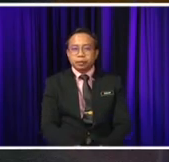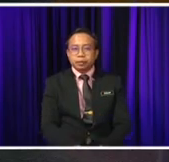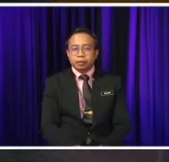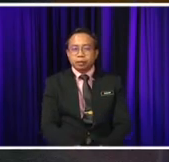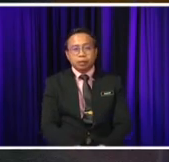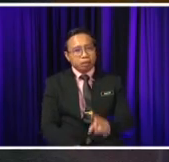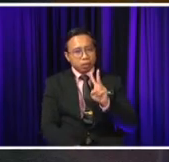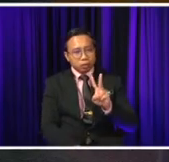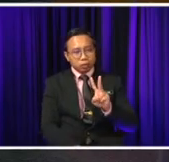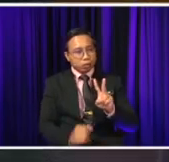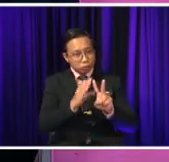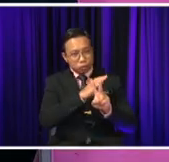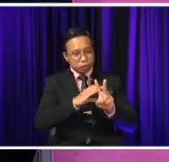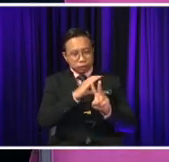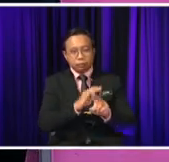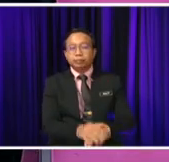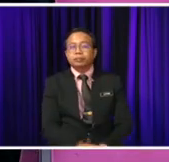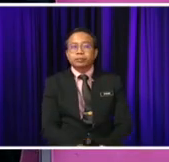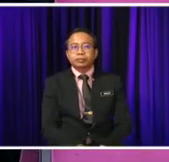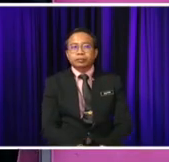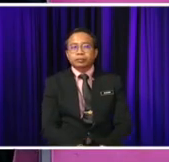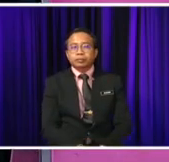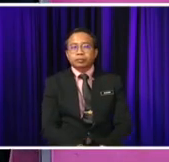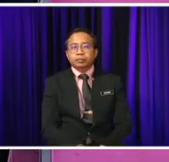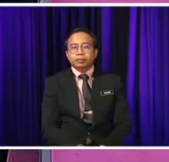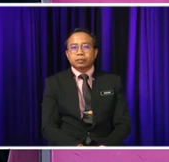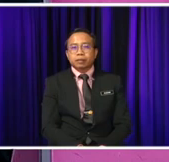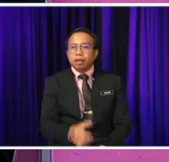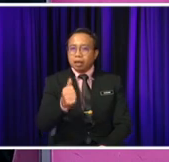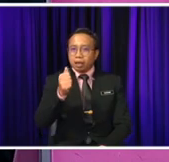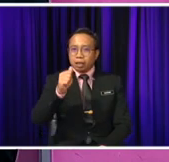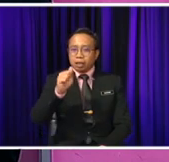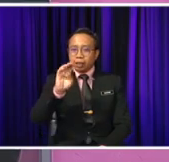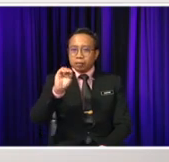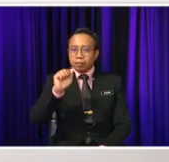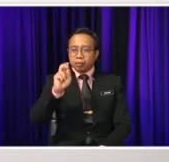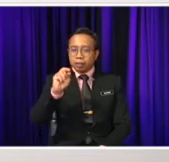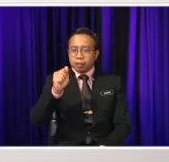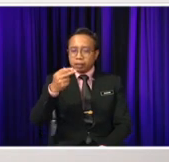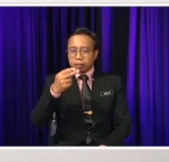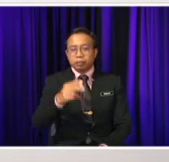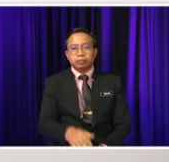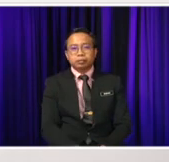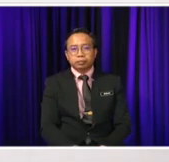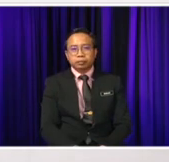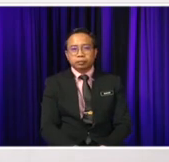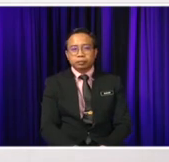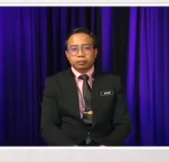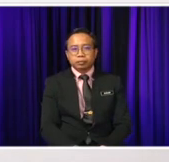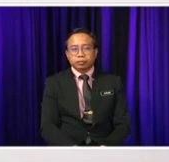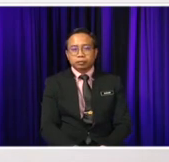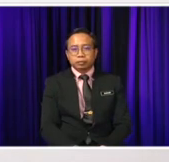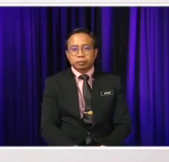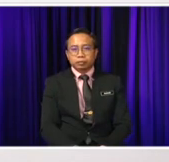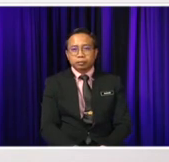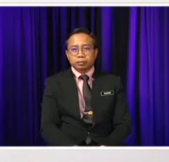ciri yang kedua ciri yang kedua amanah nah amanah lumayan